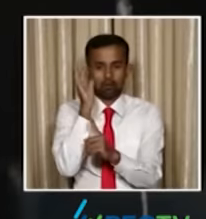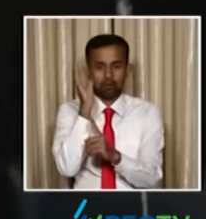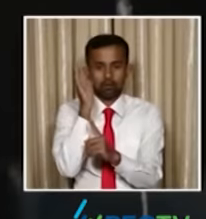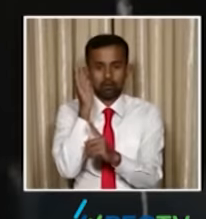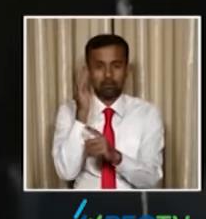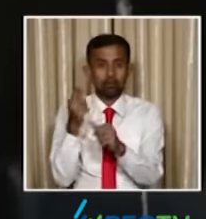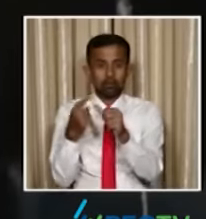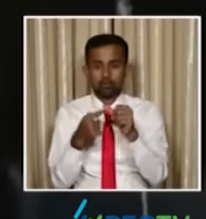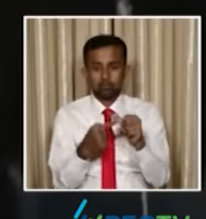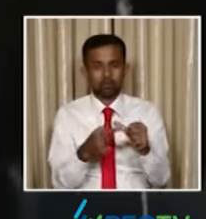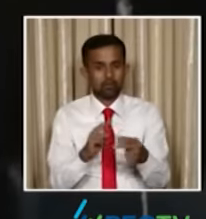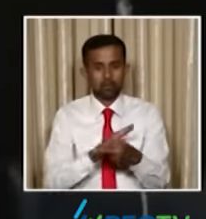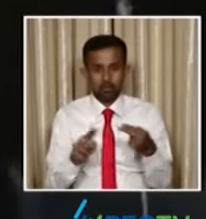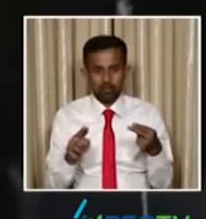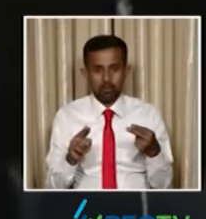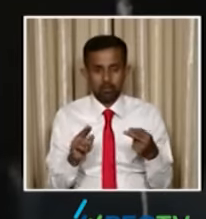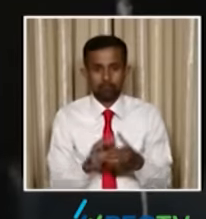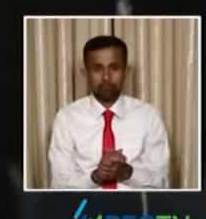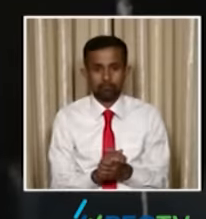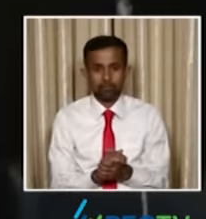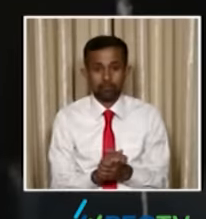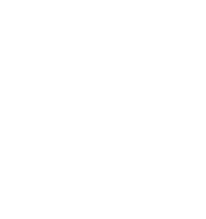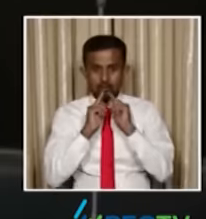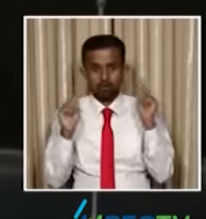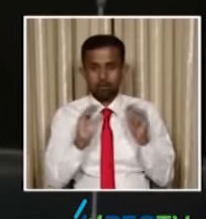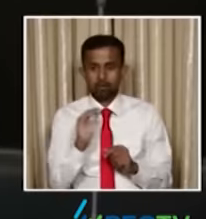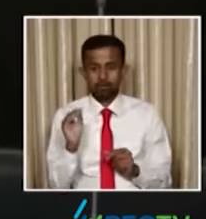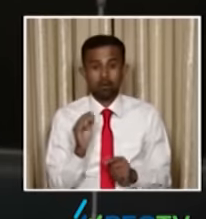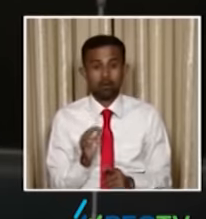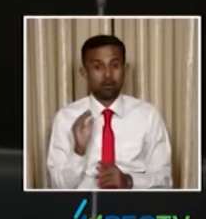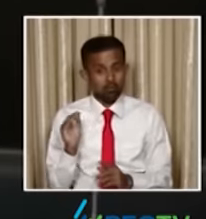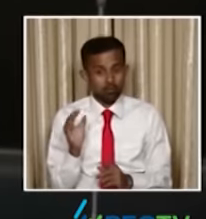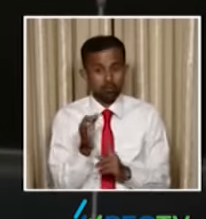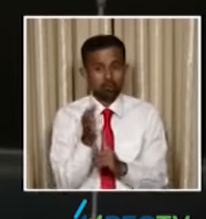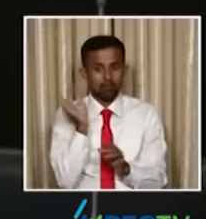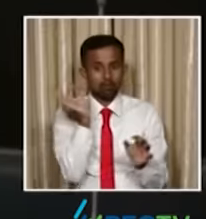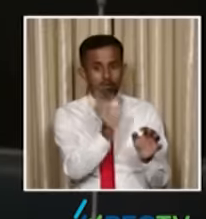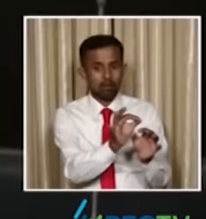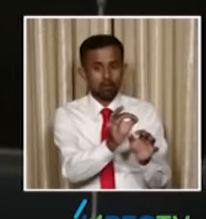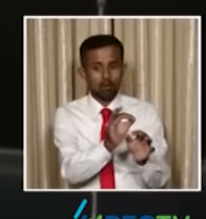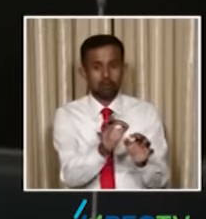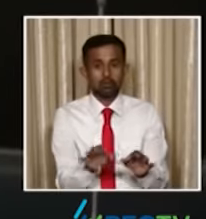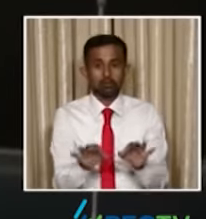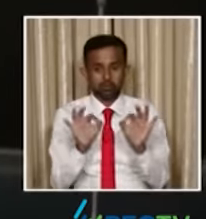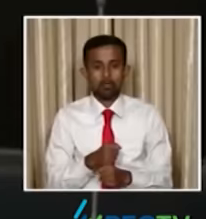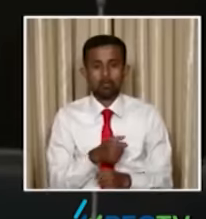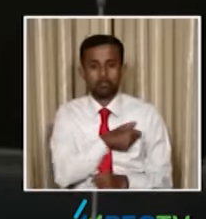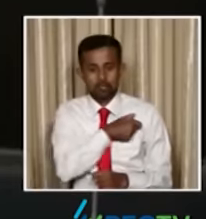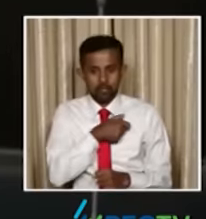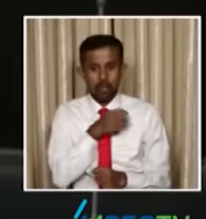මෙතන උත්තර දෙන්න යන්න එපා. නෑ නෑ මම කිව්වේ එතුමා ගැන නයි රෙද්දස්ස දමාගෙන ඉන්න. ජනාධිපතිතුමා කරන පත්වීම වළංගු භාවයේ